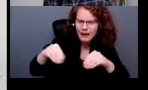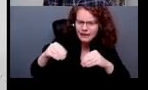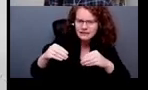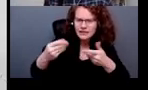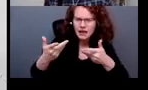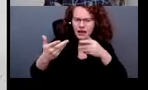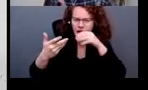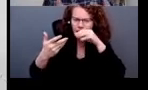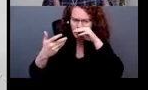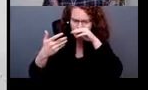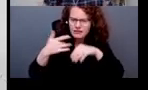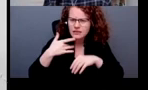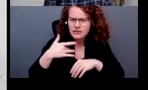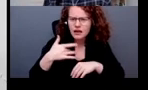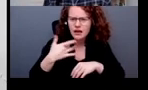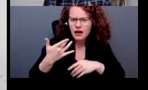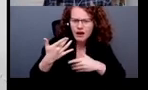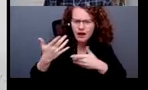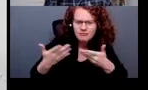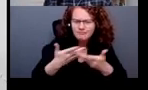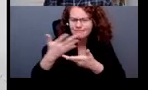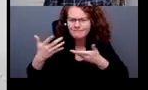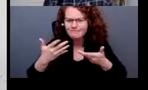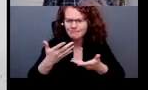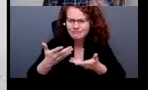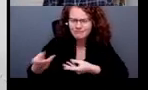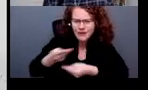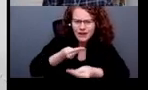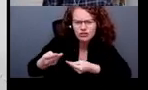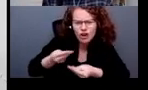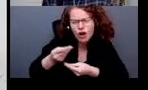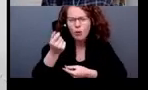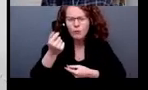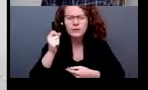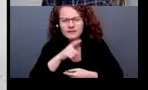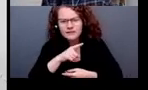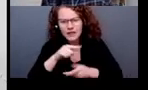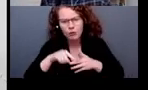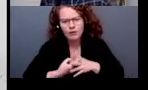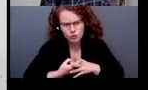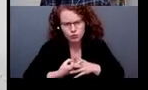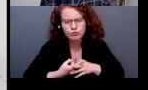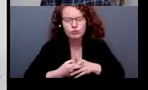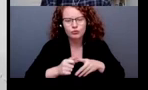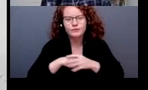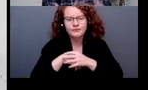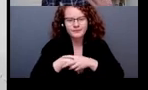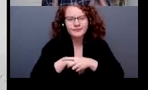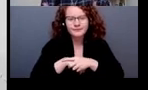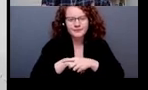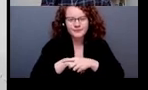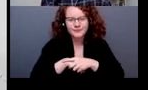pouvoir justement effectuer le terrain correctement. Donc, l'une des premières choses que j'ai